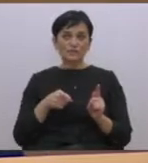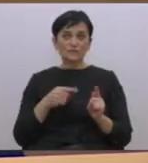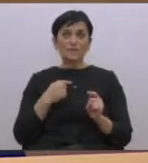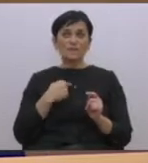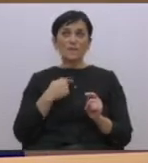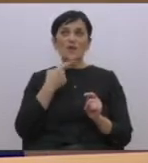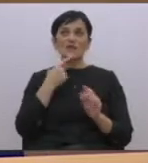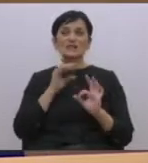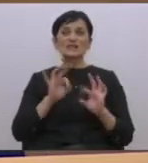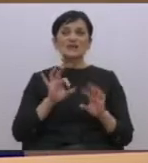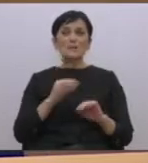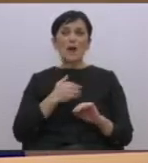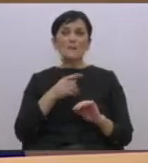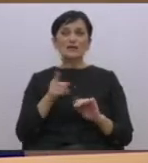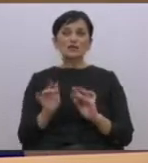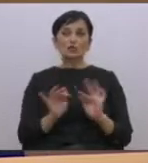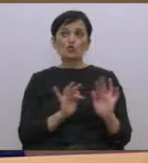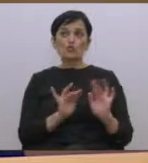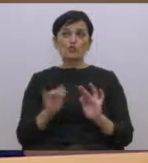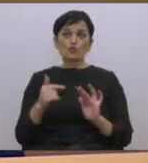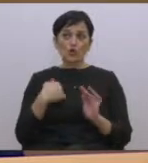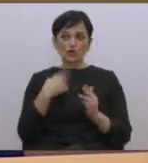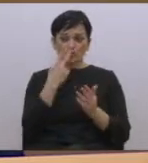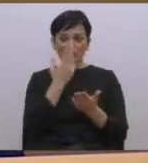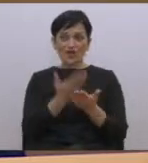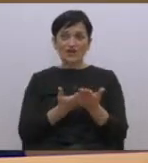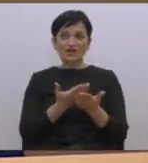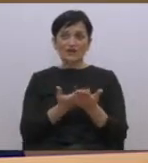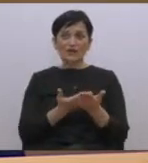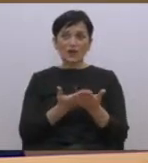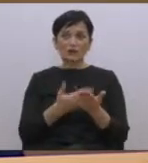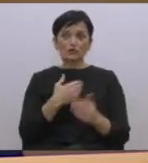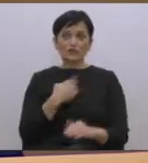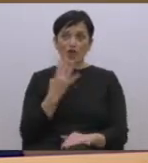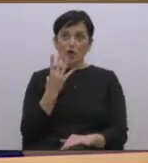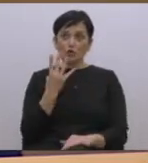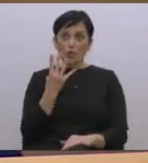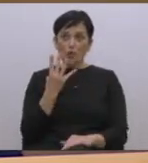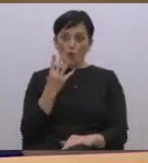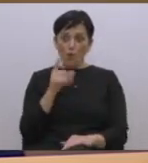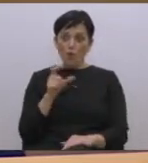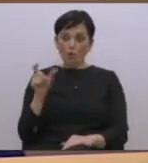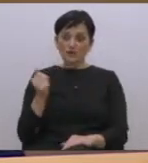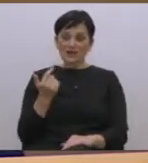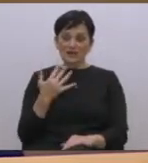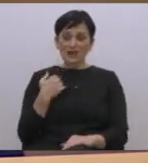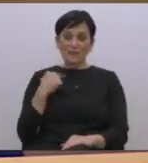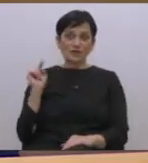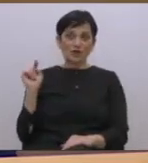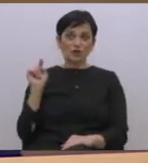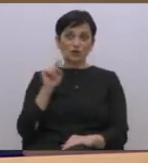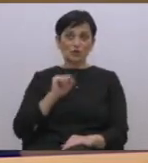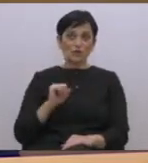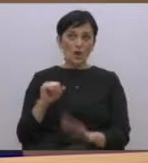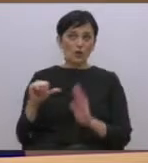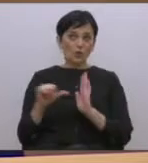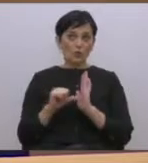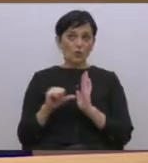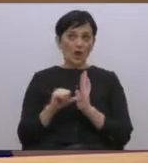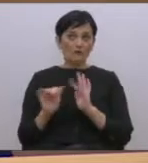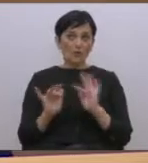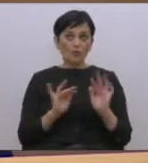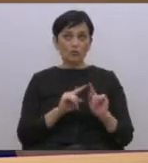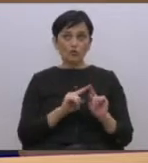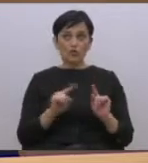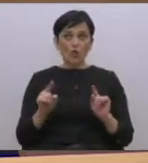Mi-am istram în darul, am proces ma ce în guacuena, i-a sot ce în uthadamian, spada chideram de nimeni ce în snegobar, sau mi-a cuie mare vodă pe la un proces și